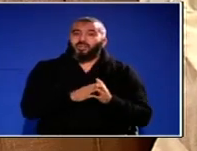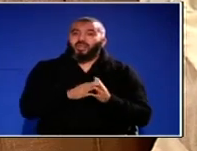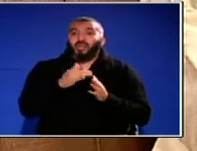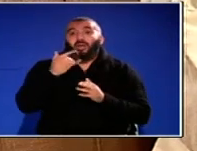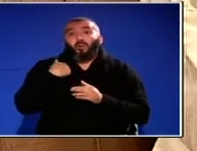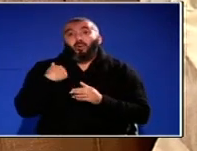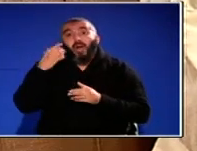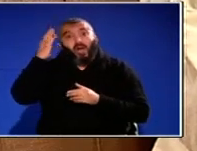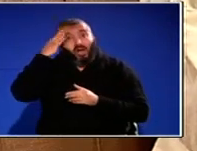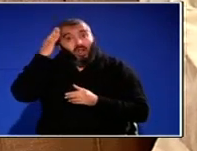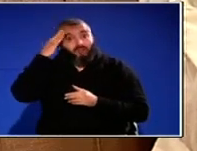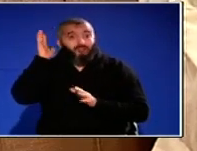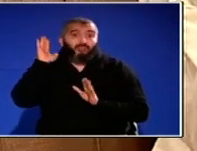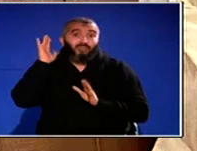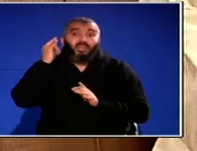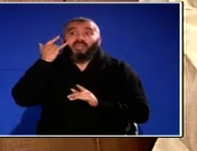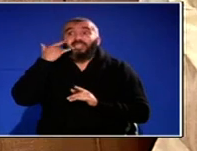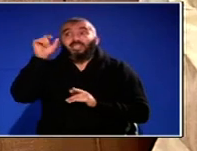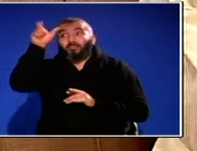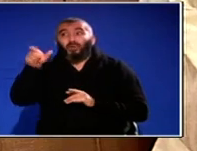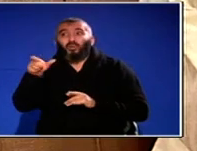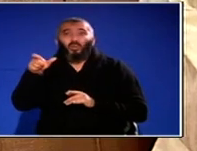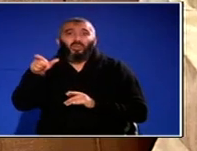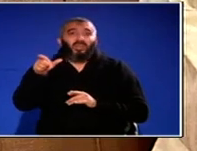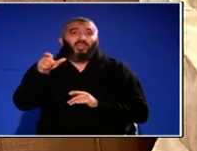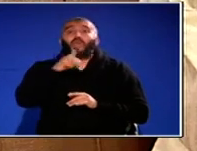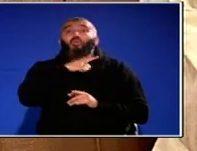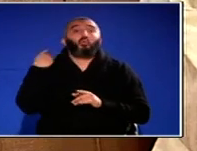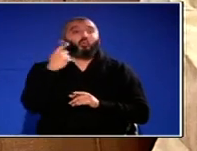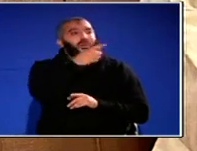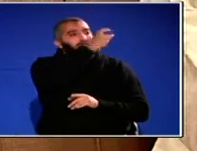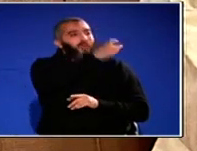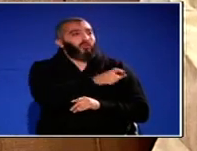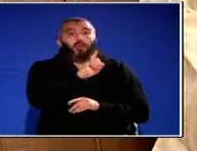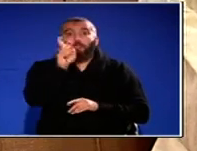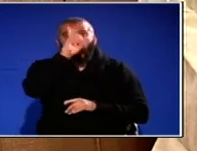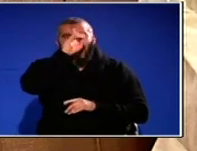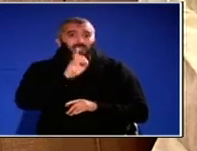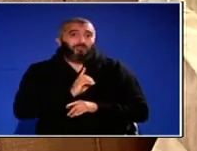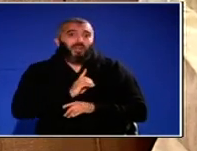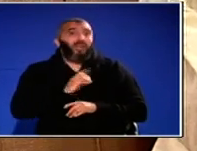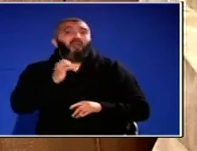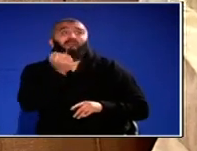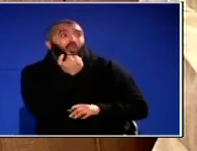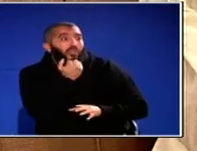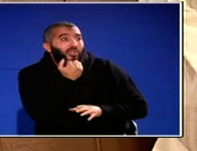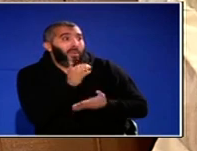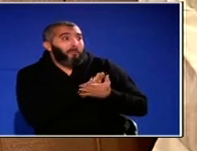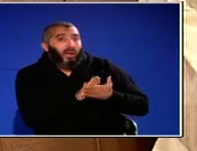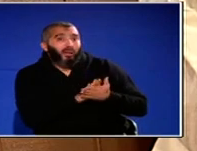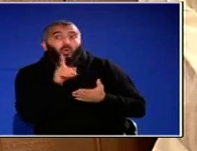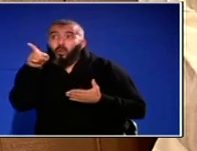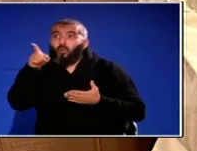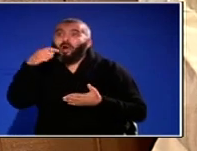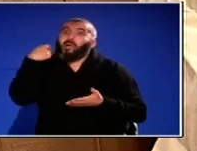بيانه. وبالتالي فالأولى أن يتكلم في هذا الموضوع